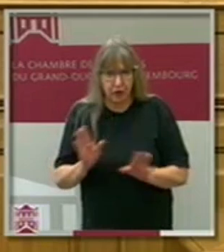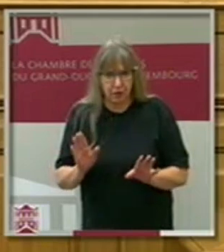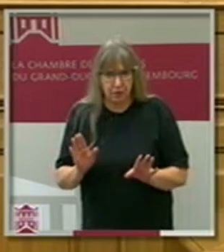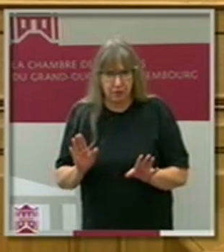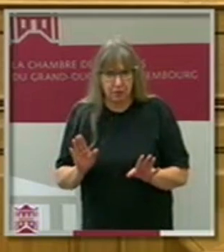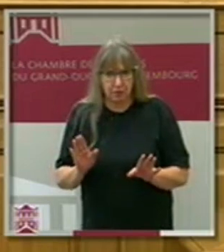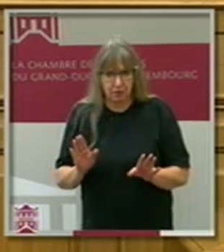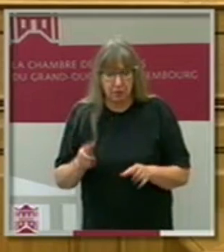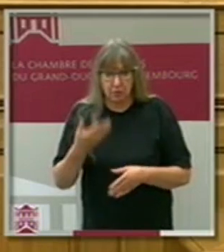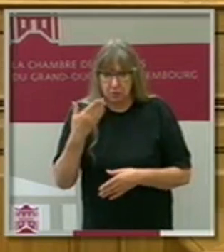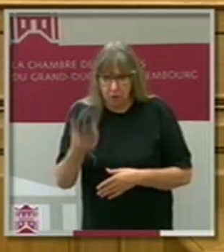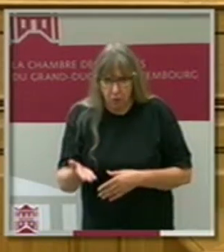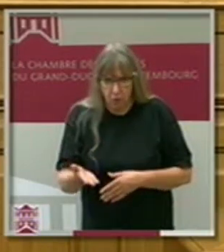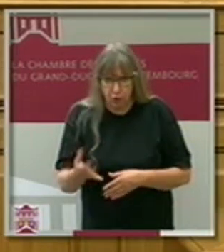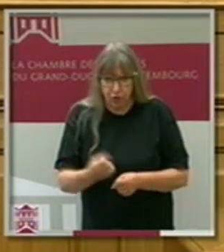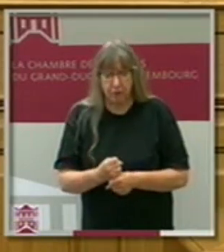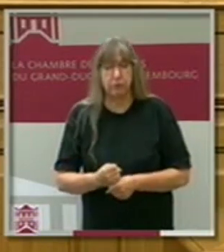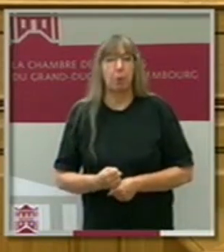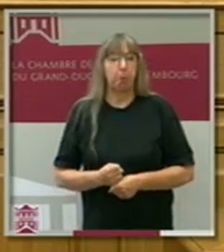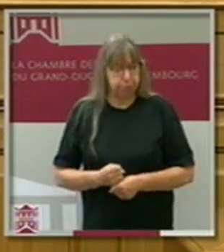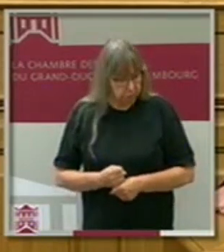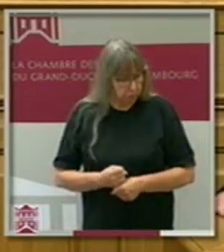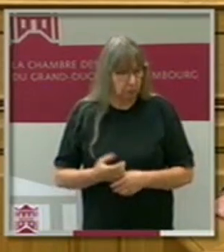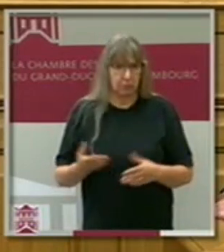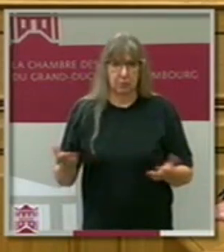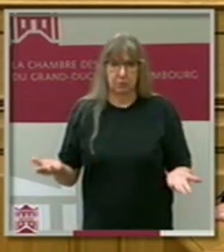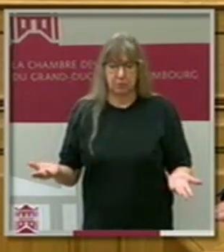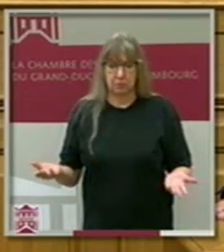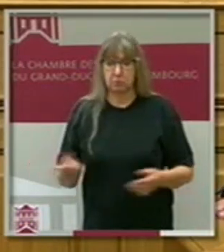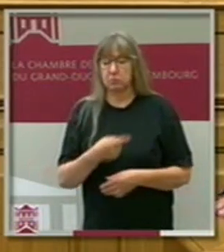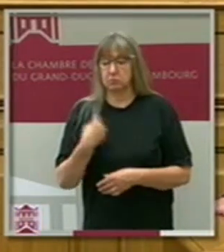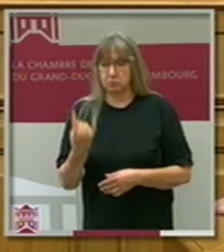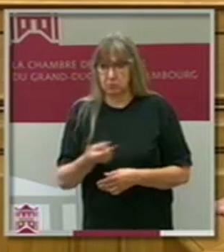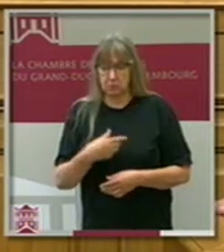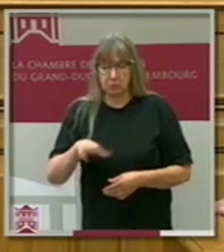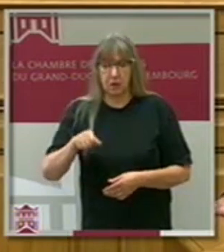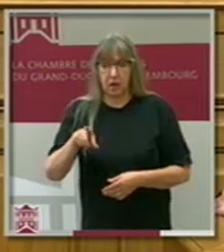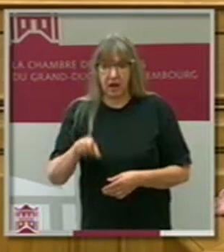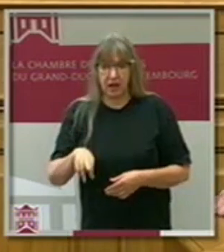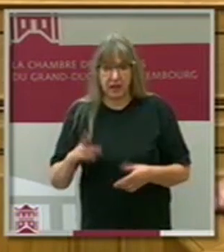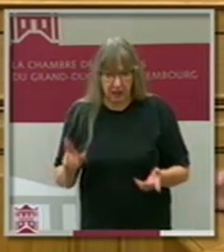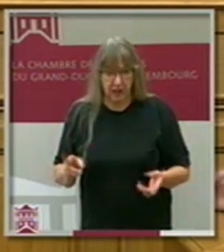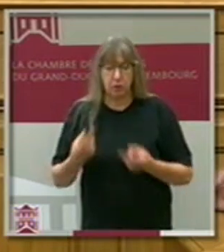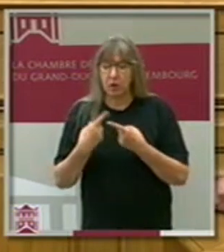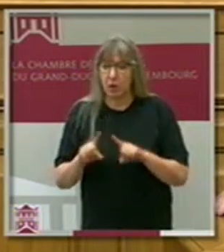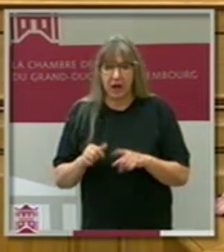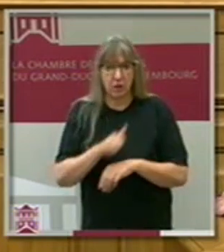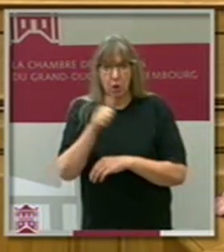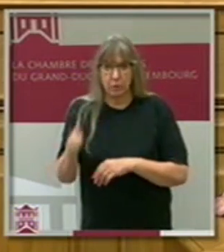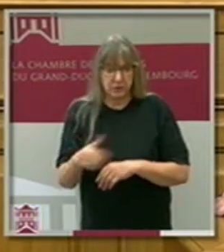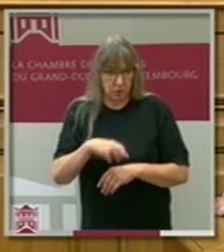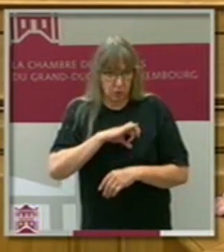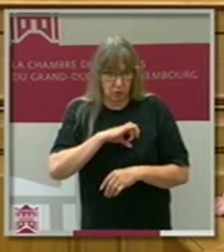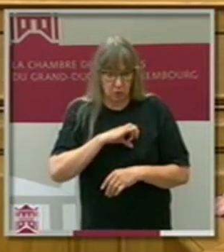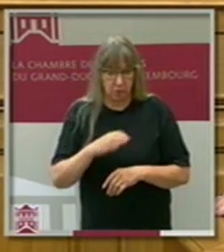anderen Oppositionsparteien werden sich nicht davon lesen, für hier an der Chambre über die größten Probleme, die wir